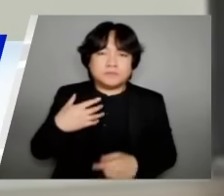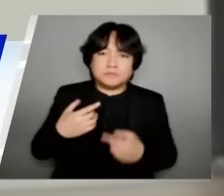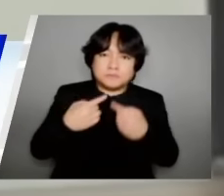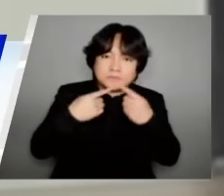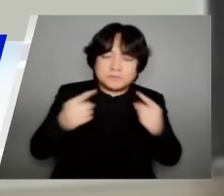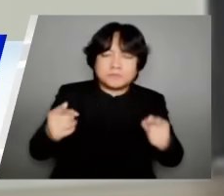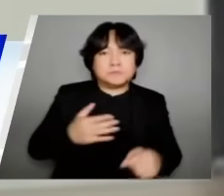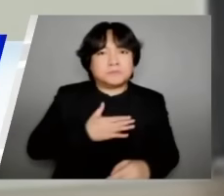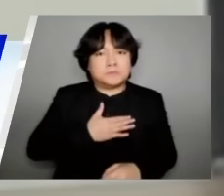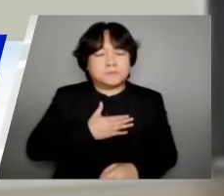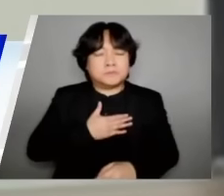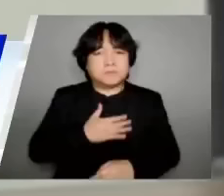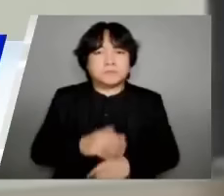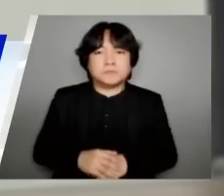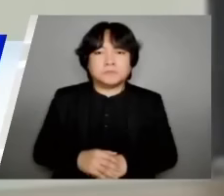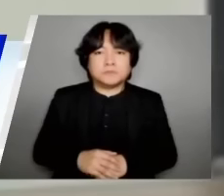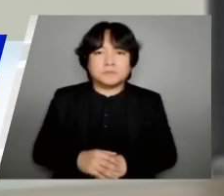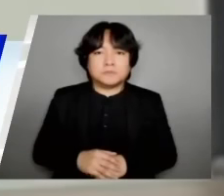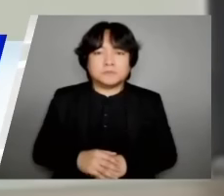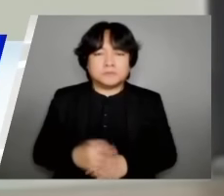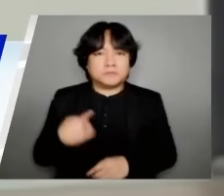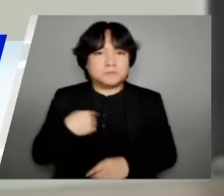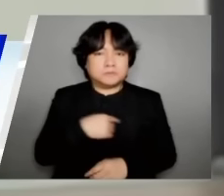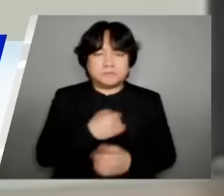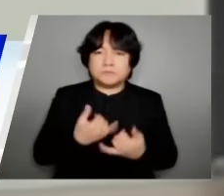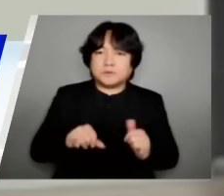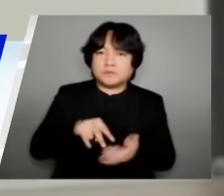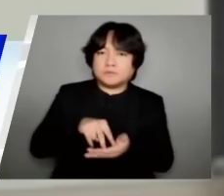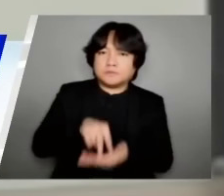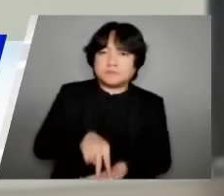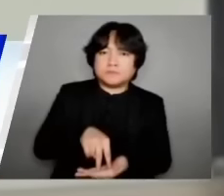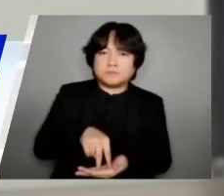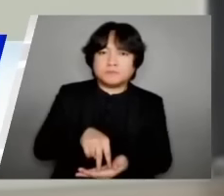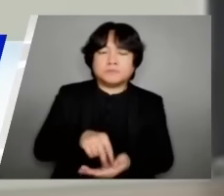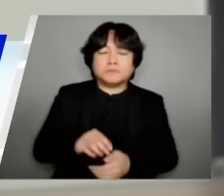anak. Pero hindi kami magpapatingan. Hindi tayo